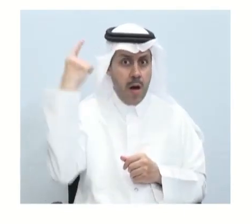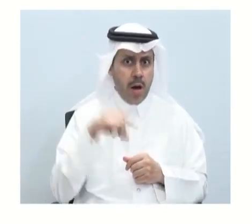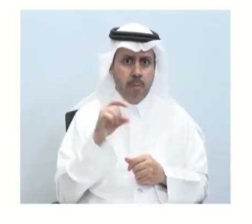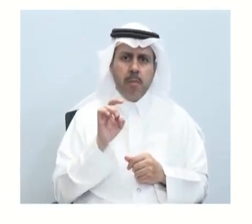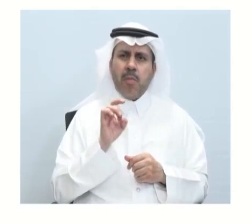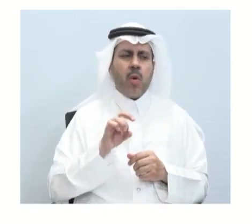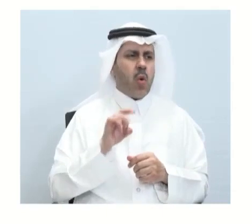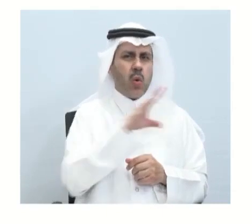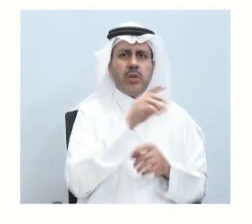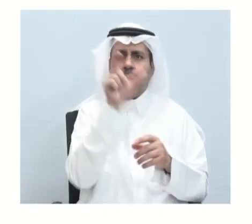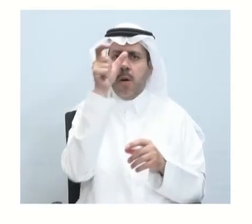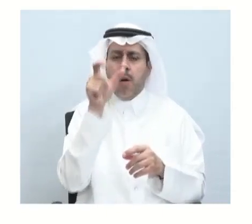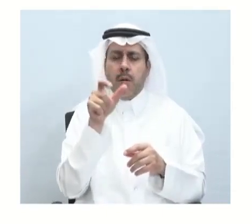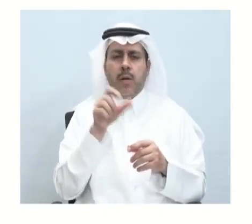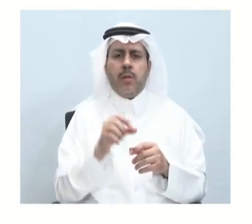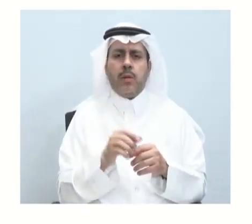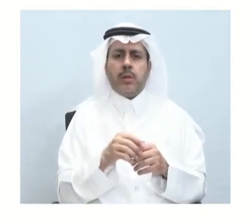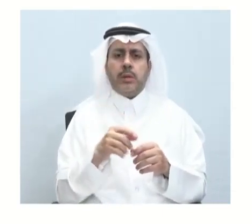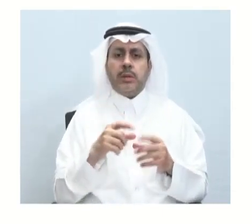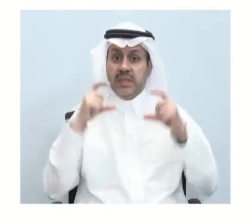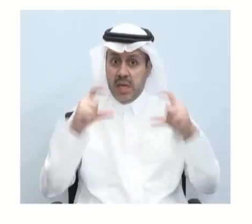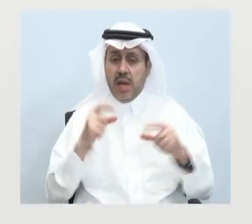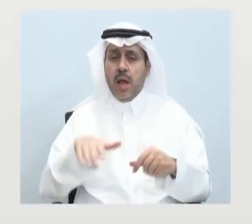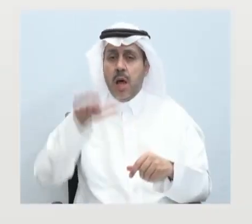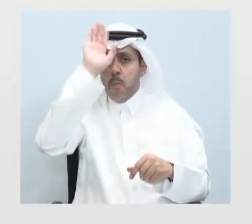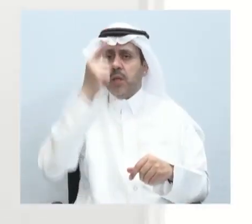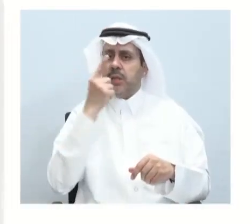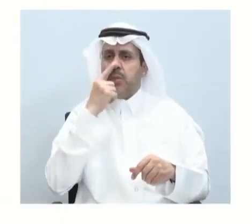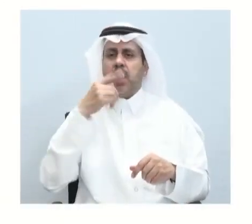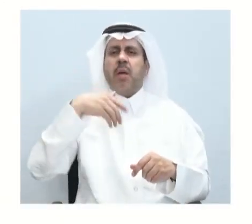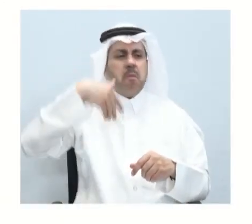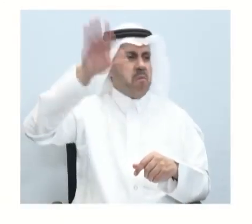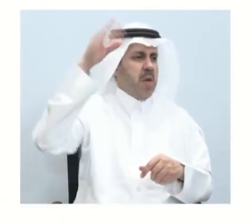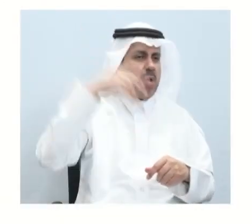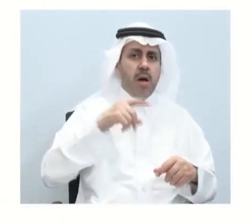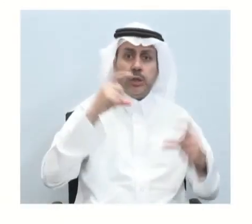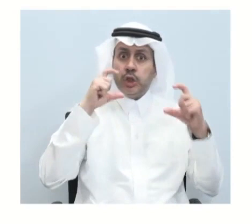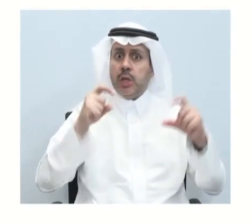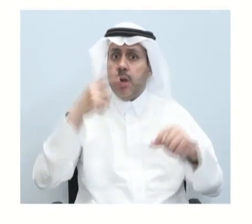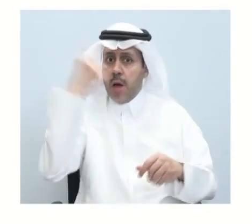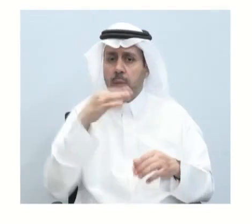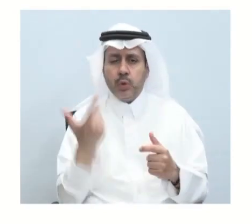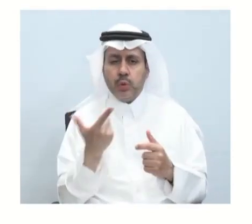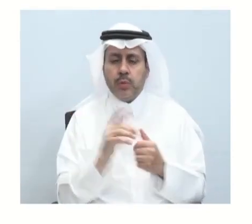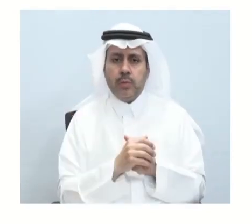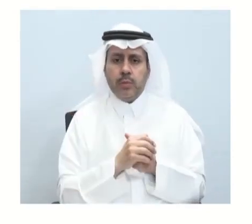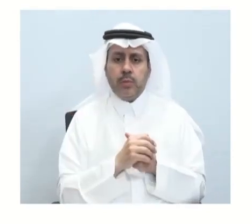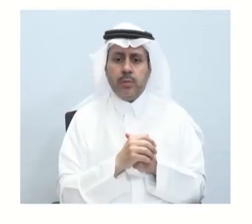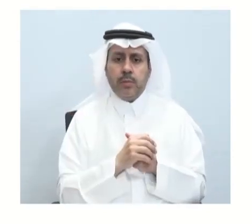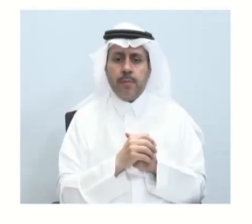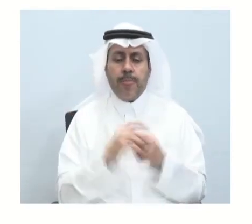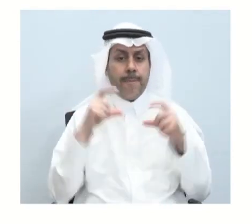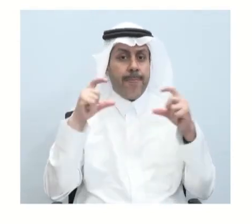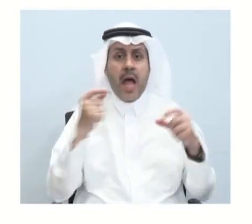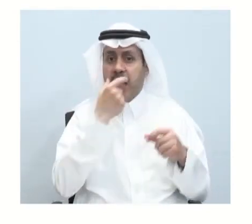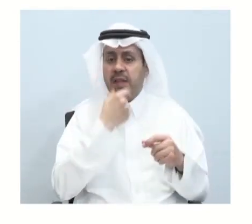الامر ا اهد اخواني واخواتي في حل هذا النشاط وهذا الدليل من السنه الذي يوضح تحريم الخروج على